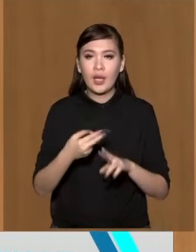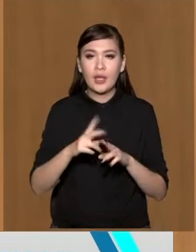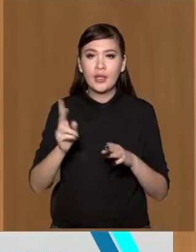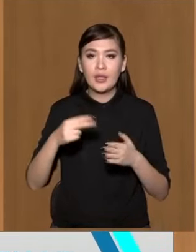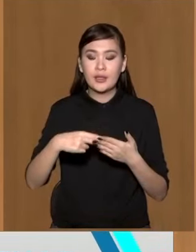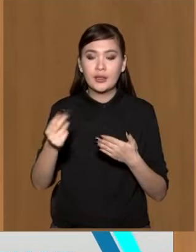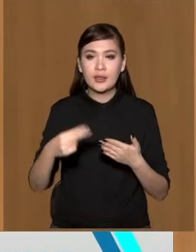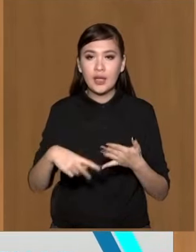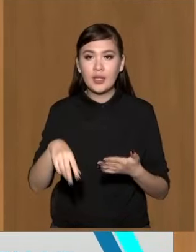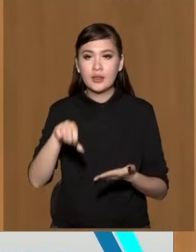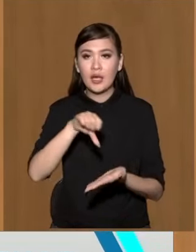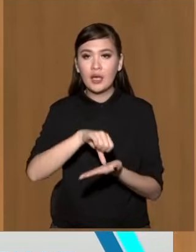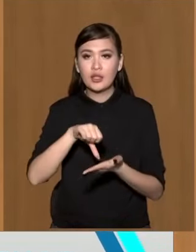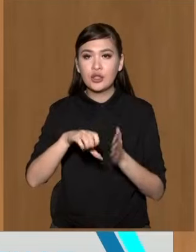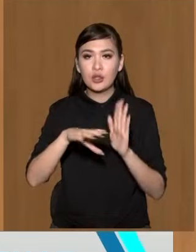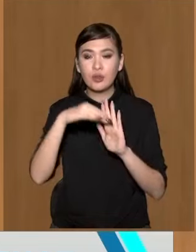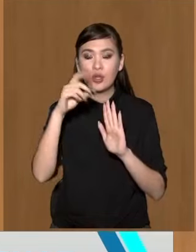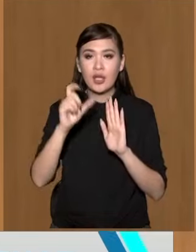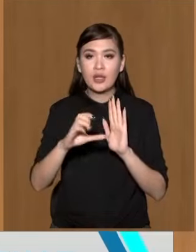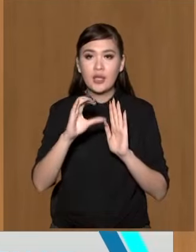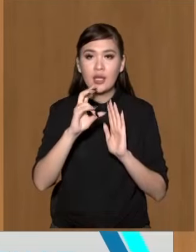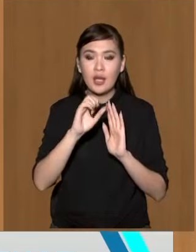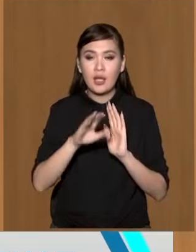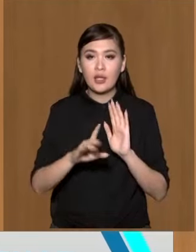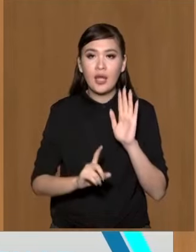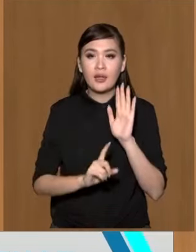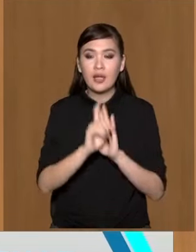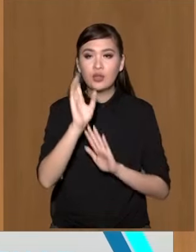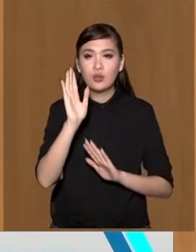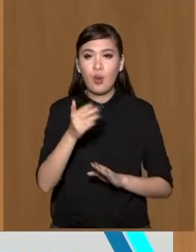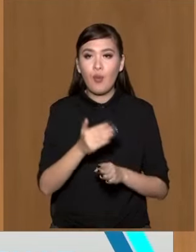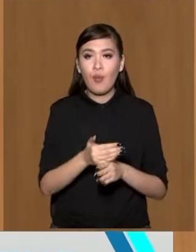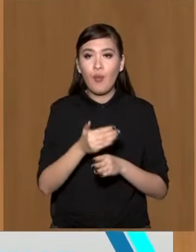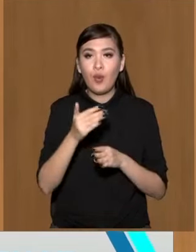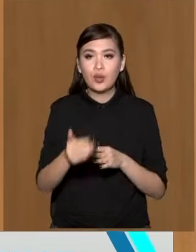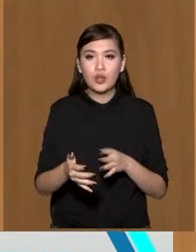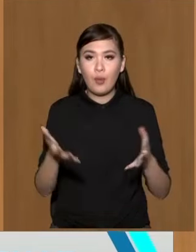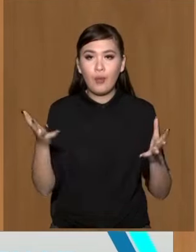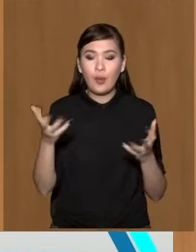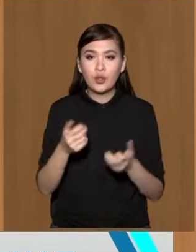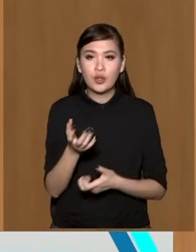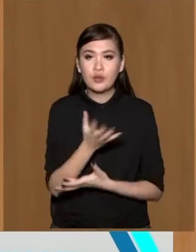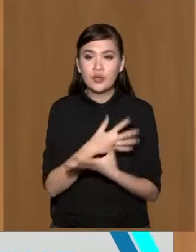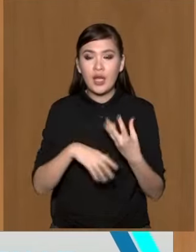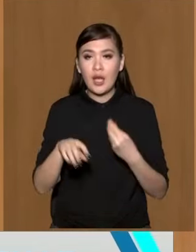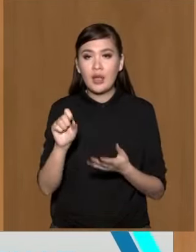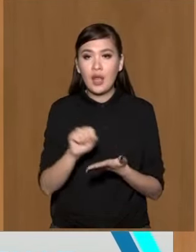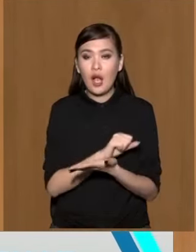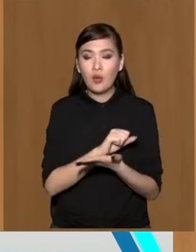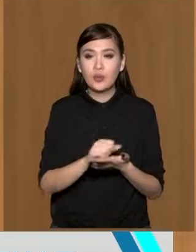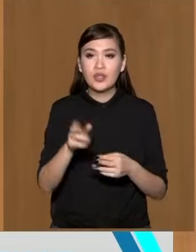Регистрация кандидатов в депутаты Сената начинается после получения всех необходимых документов и заканчивается в